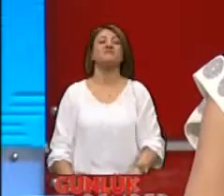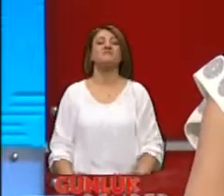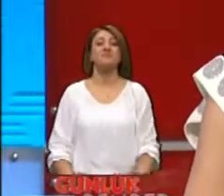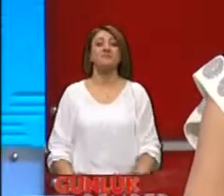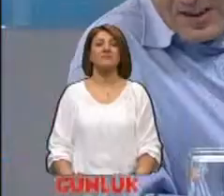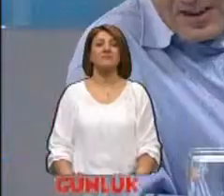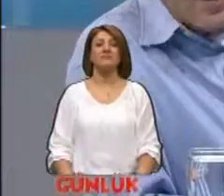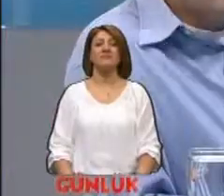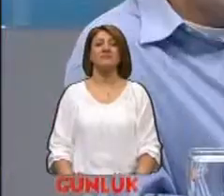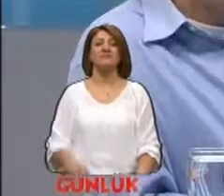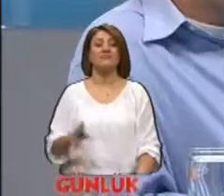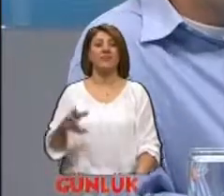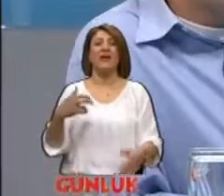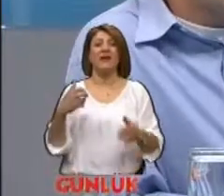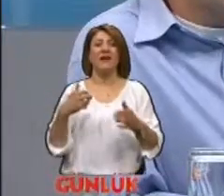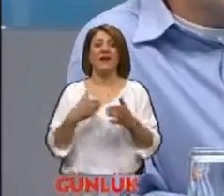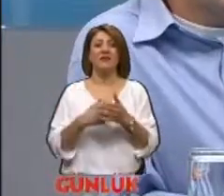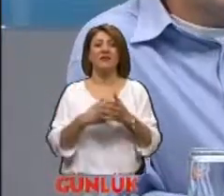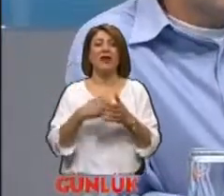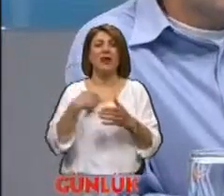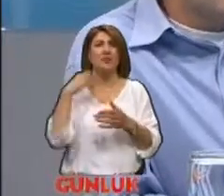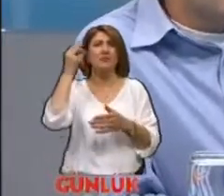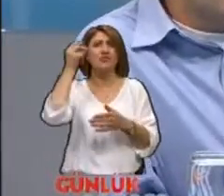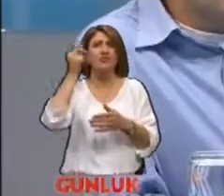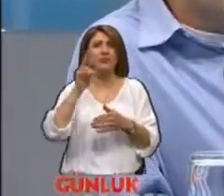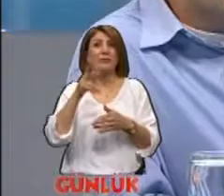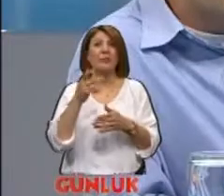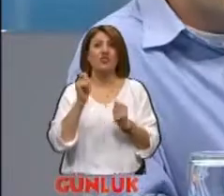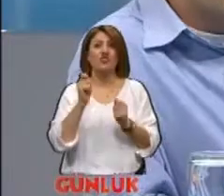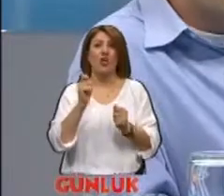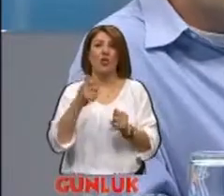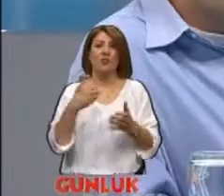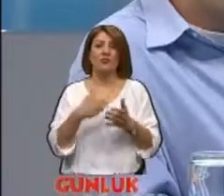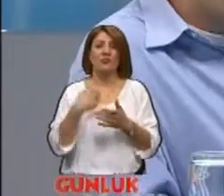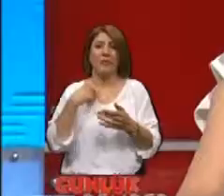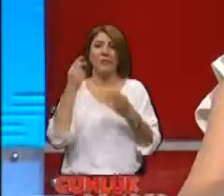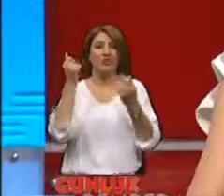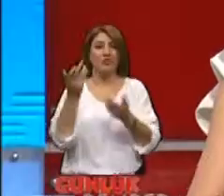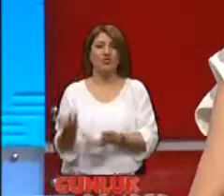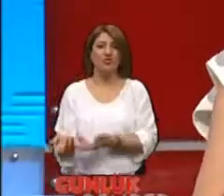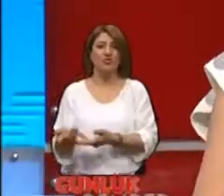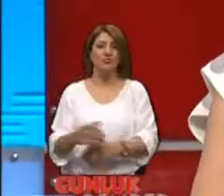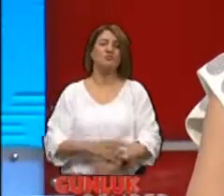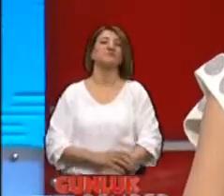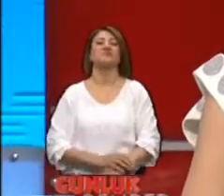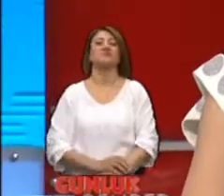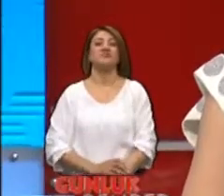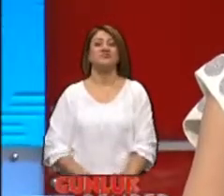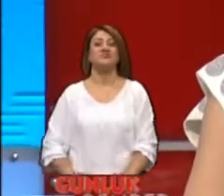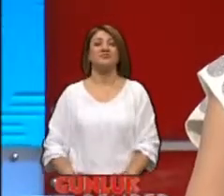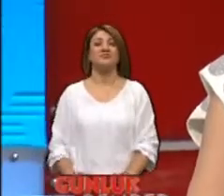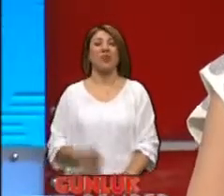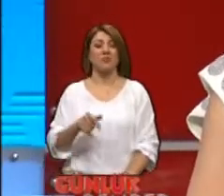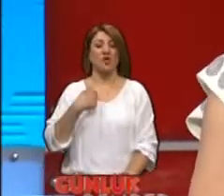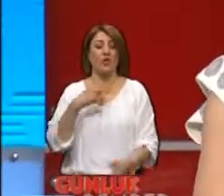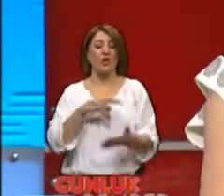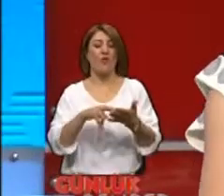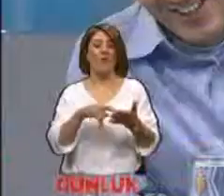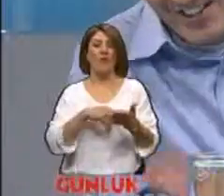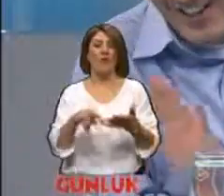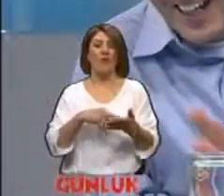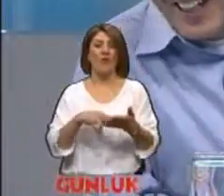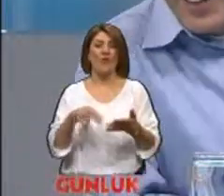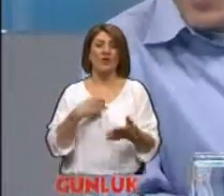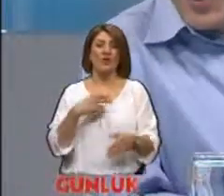adamın. Adı da Duško Kralitika yani kolay da unutulacak bir isim de değil. Değil ama unuttum bile. Tamam hocam dedim. Daha buradan okuyorum hala.